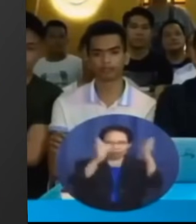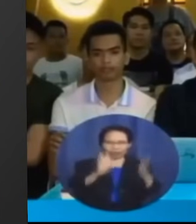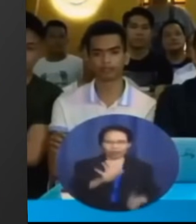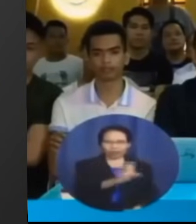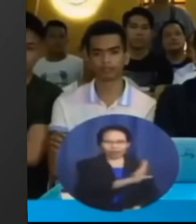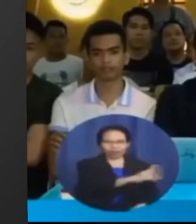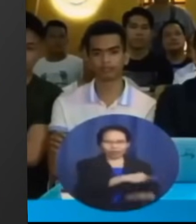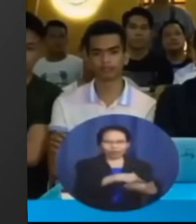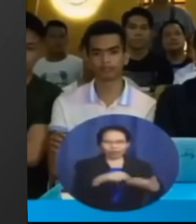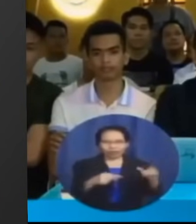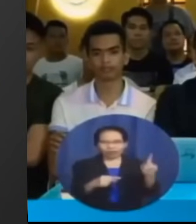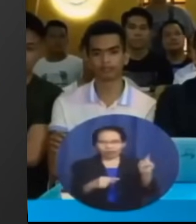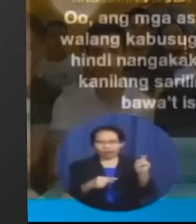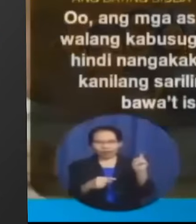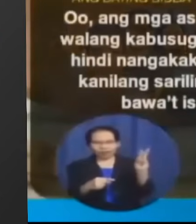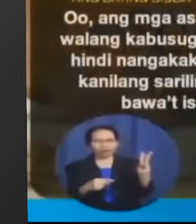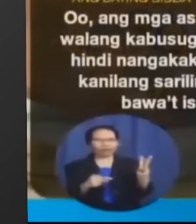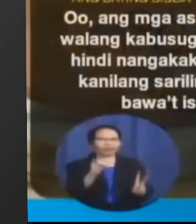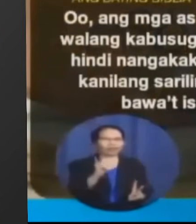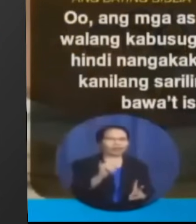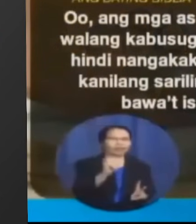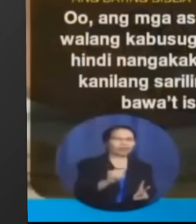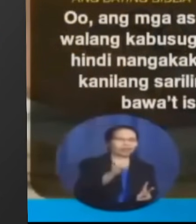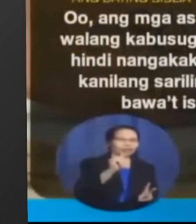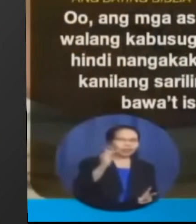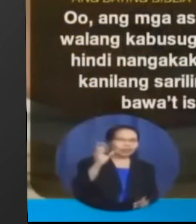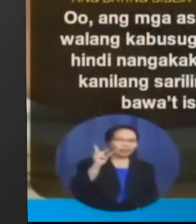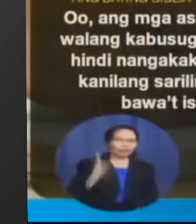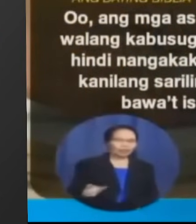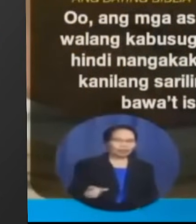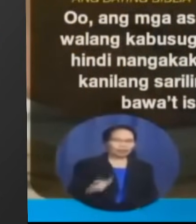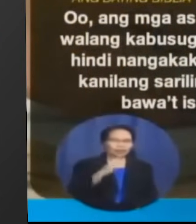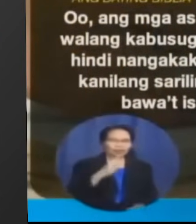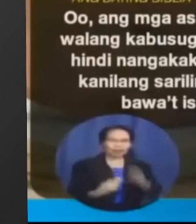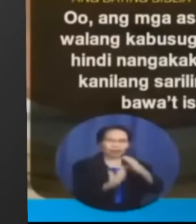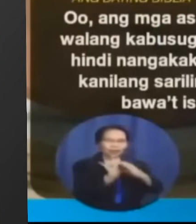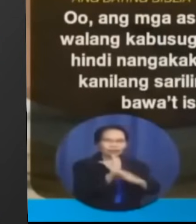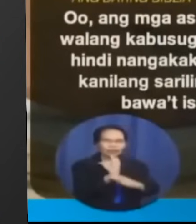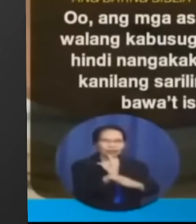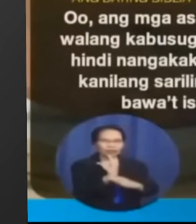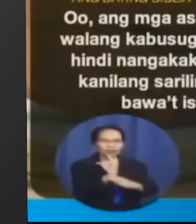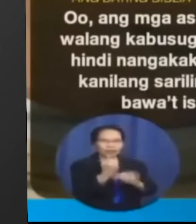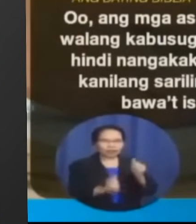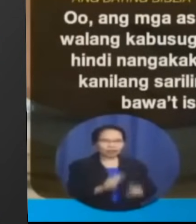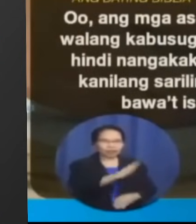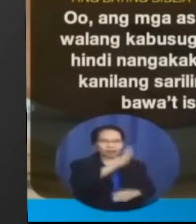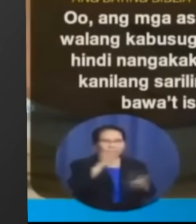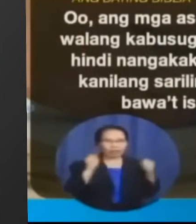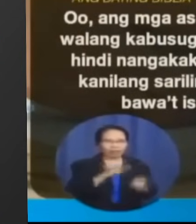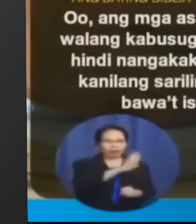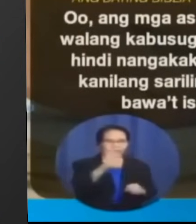Isaiah 56:11. Oo, ang mga aso ay matatakaw. Sila'y kailanman ay